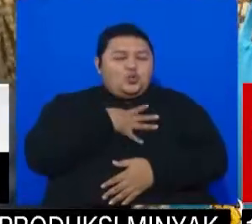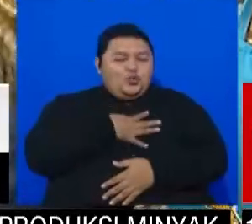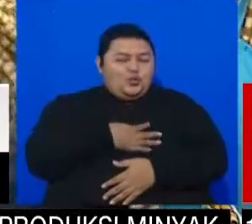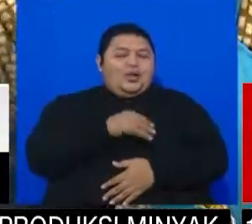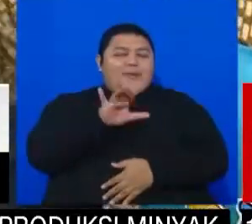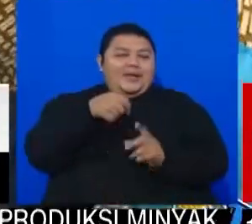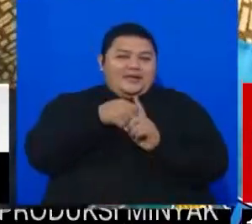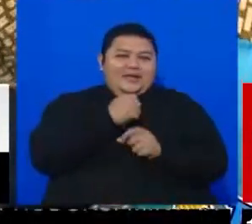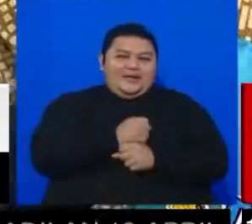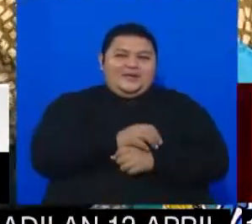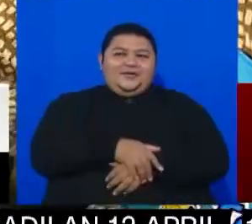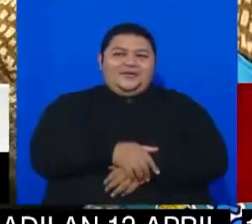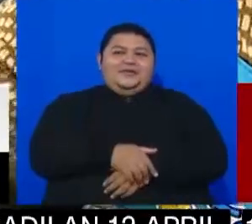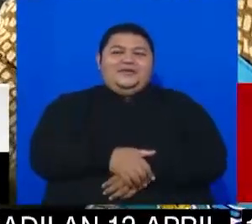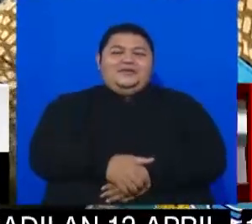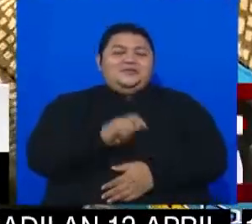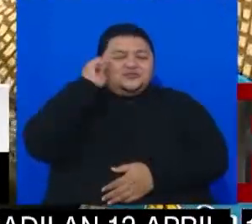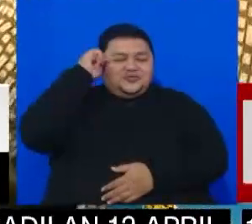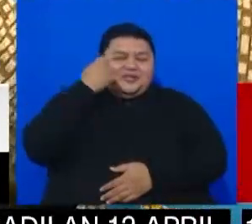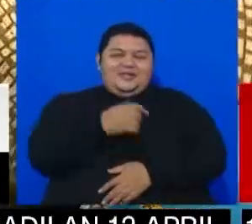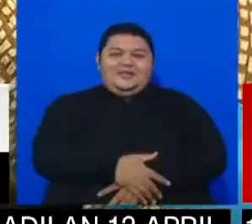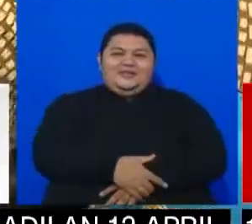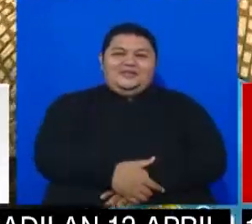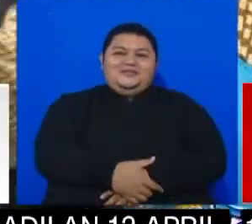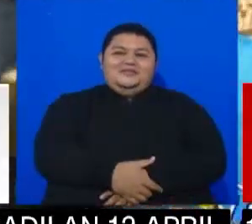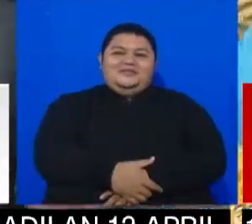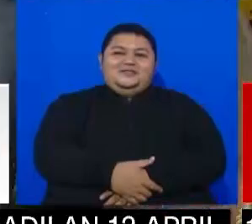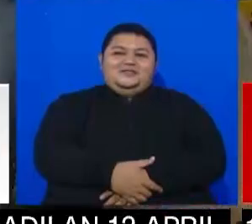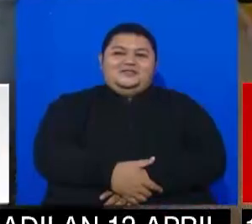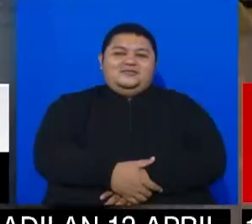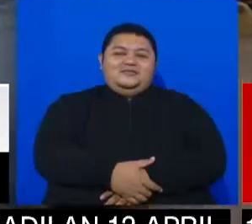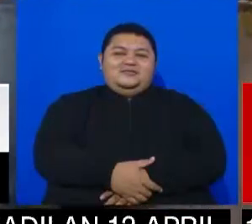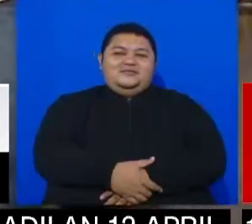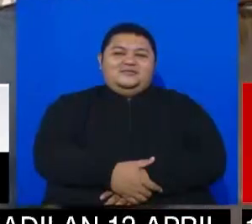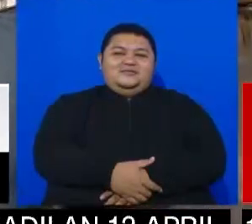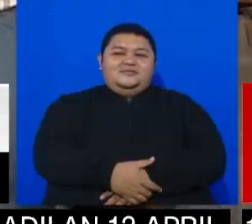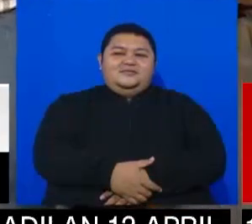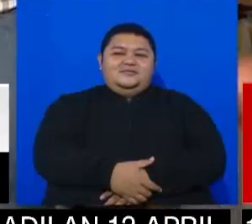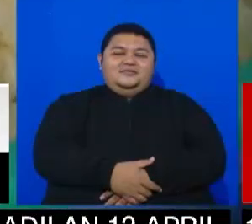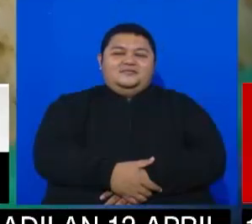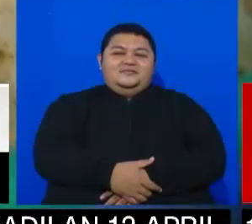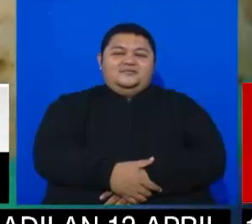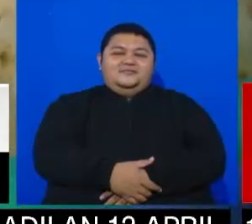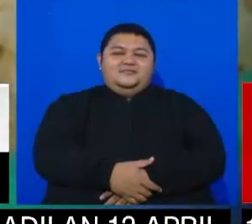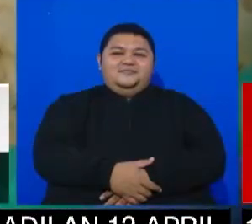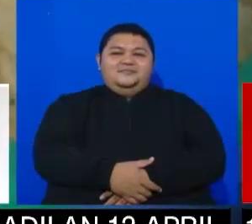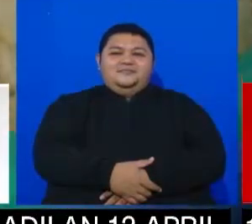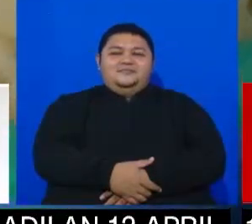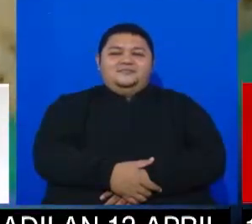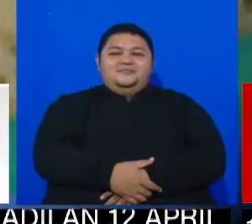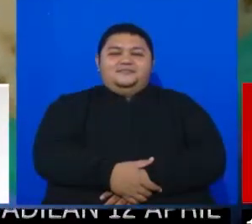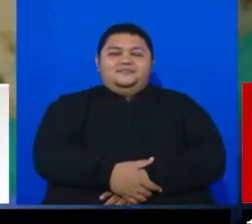Kalau udah 10, repot kayaknya. Nggak apa-apa ya, Bu ya? Saya belajar ya. Oke.